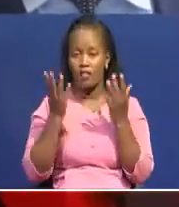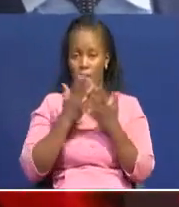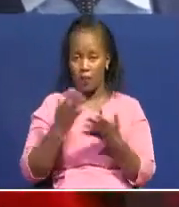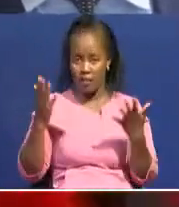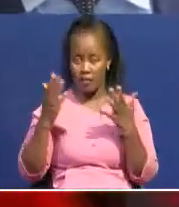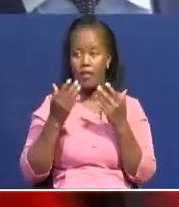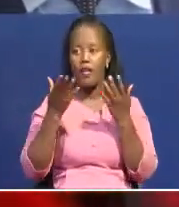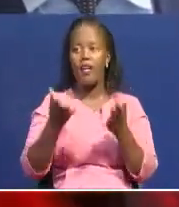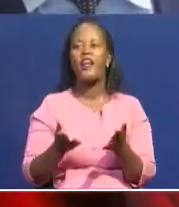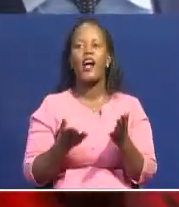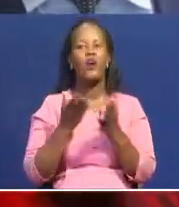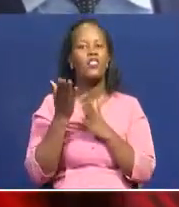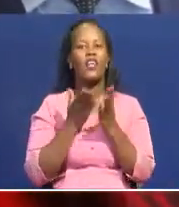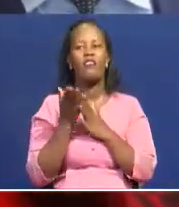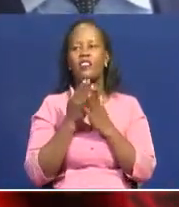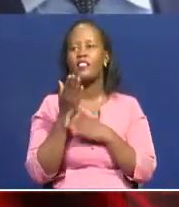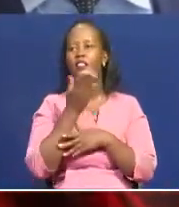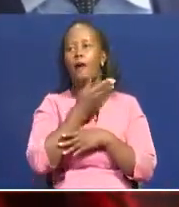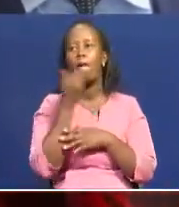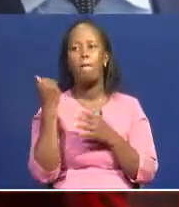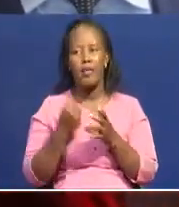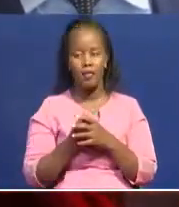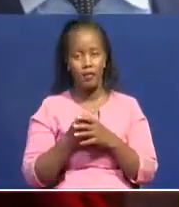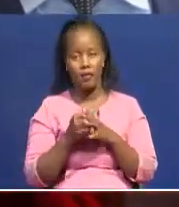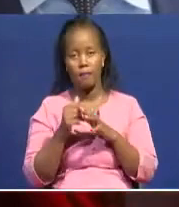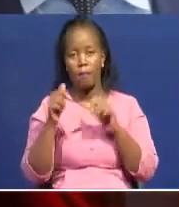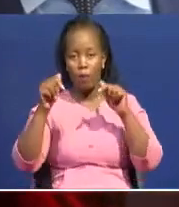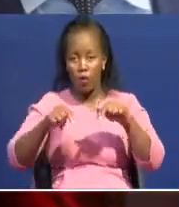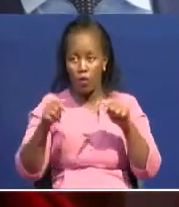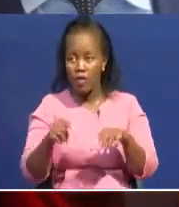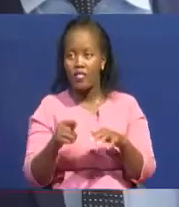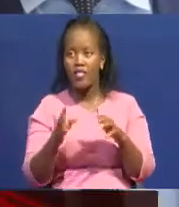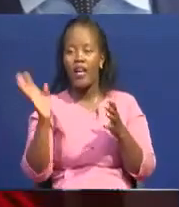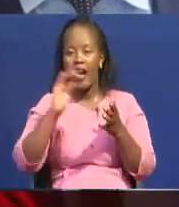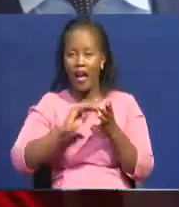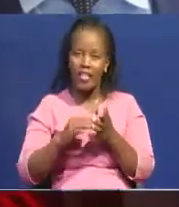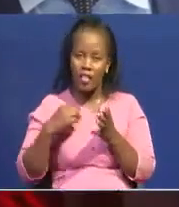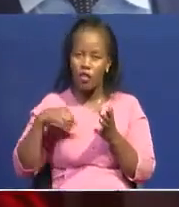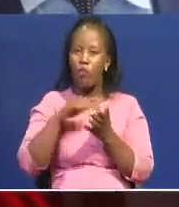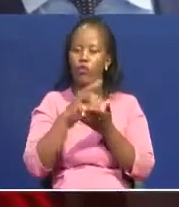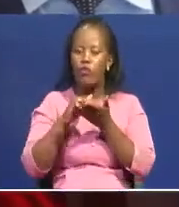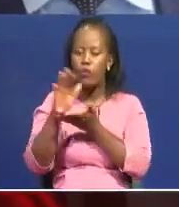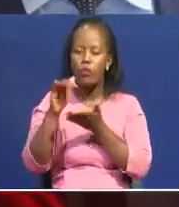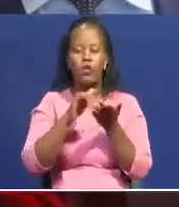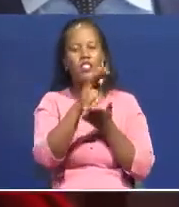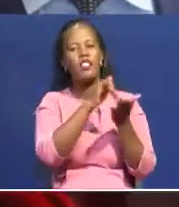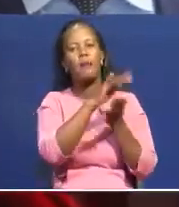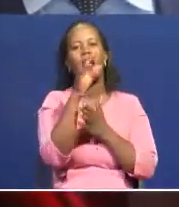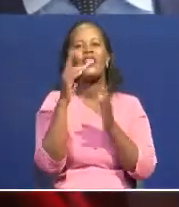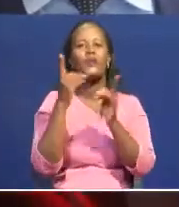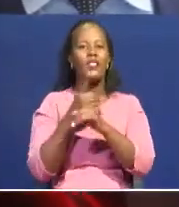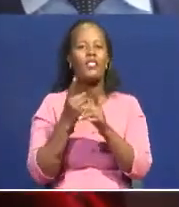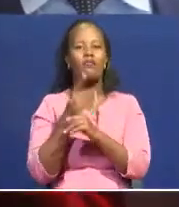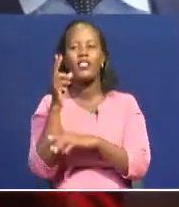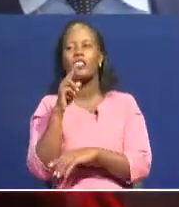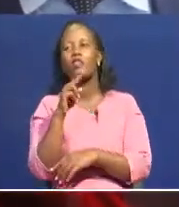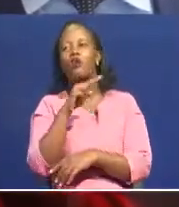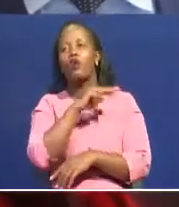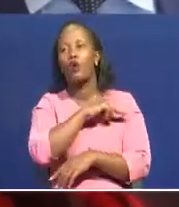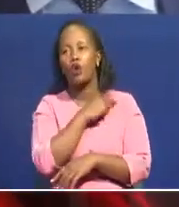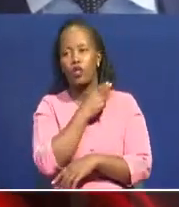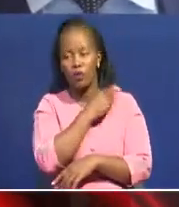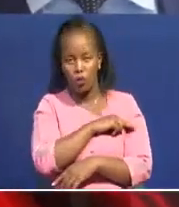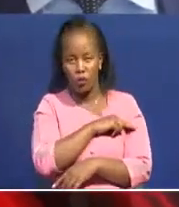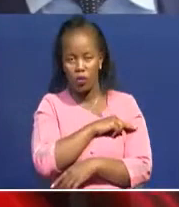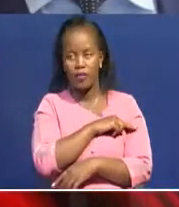South Hospital ziko sawa sawa. Leo hizi mashini tunapeleka kule Igagania, tutapeleka kule kwenye hospitali ya Karuri,